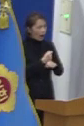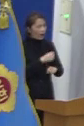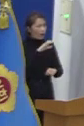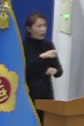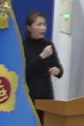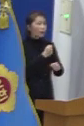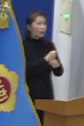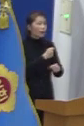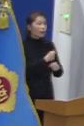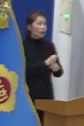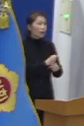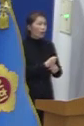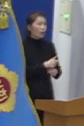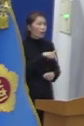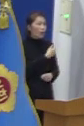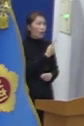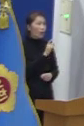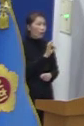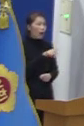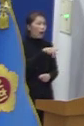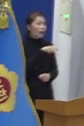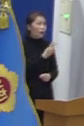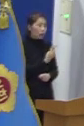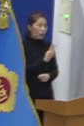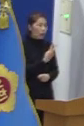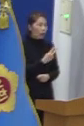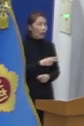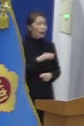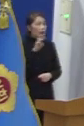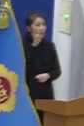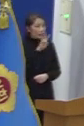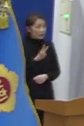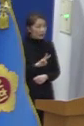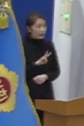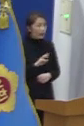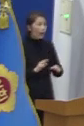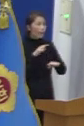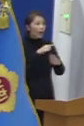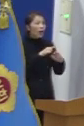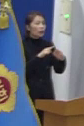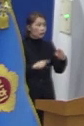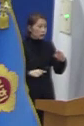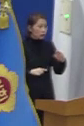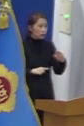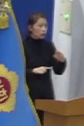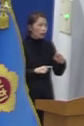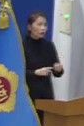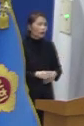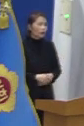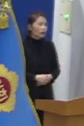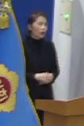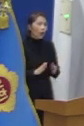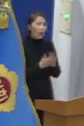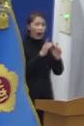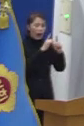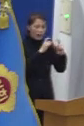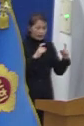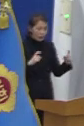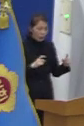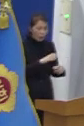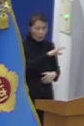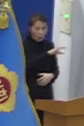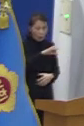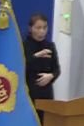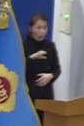거점인 광교를 중심으로 시흥, 고향 파주, 성남, 화성의 5개 권역별 핵심